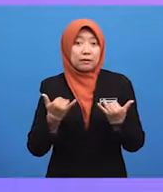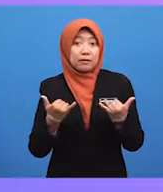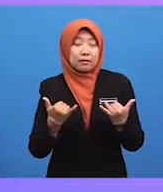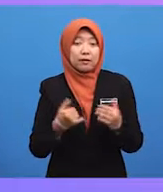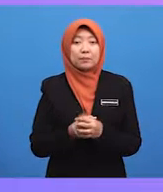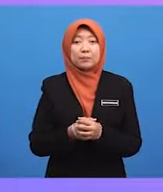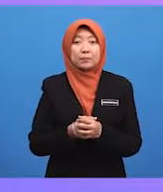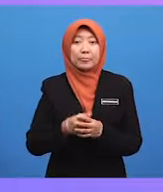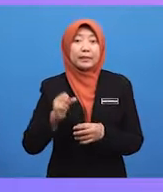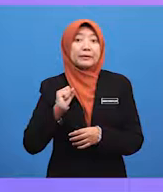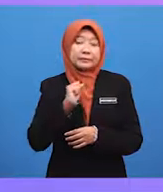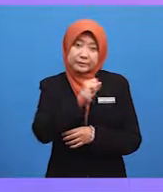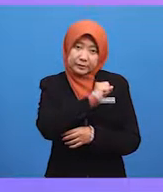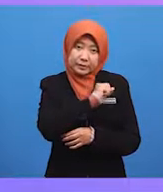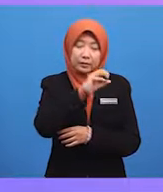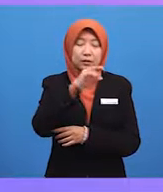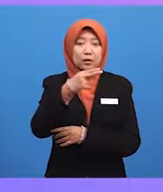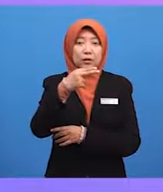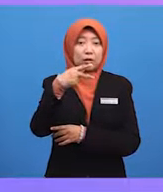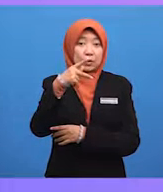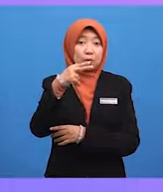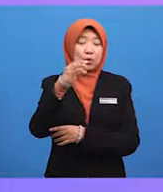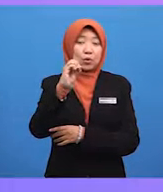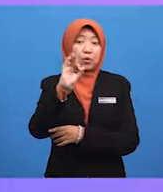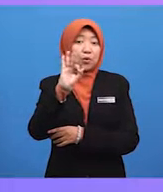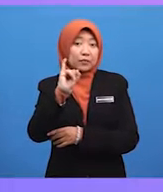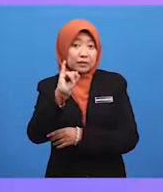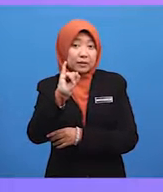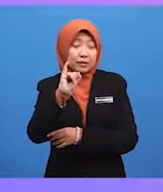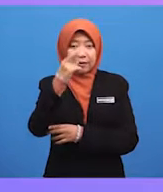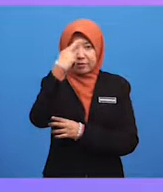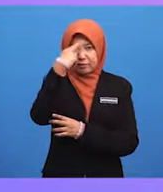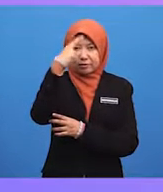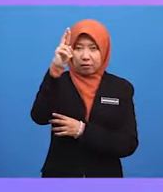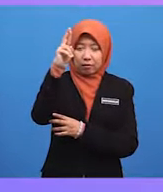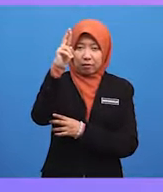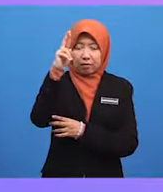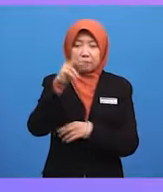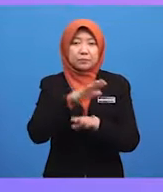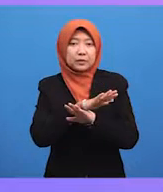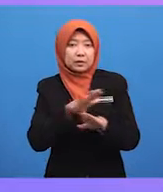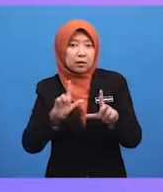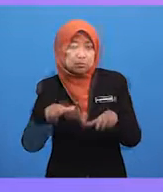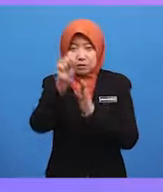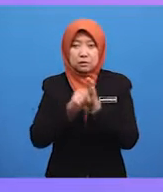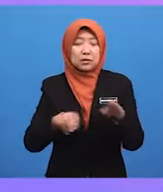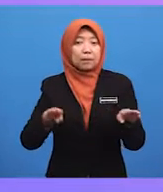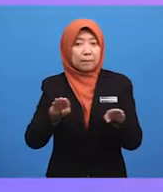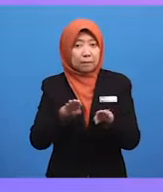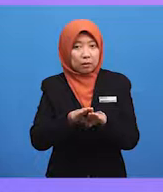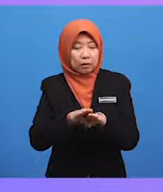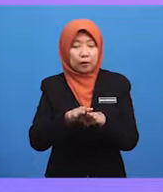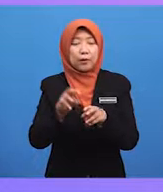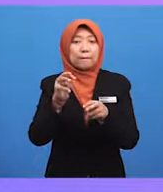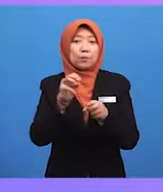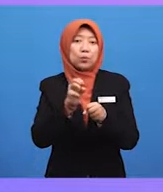suaikan perkara-perkara yang berkaitan syirik khafi. Riak, tidak meletakkan Allah sebagai yang mutlak